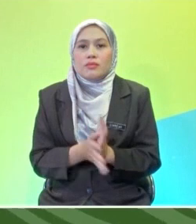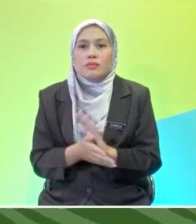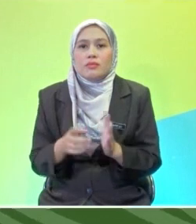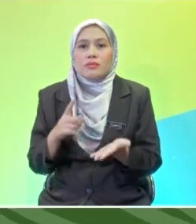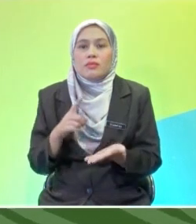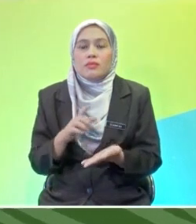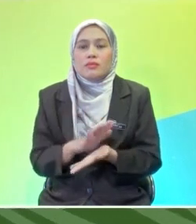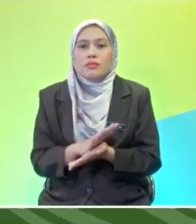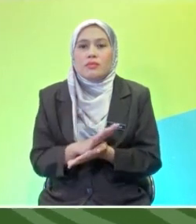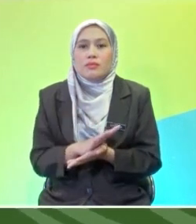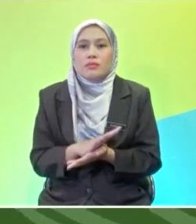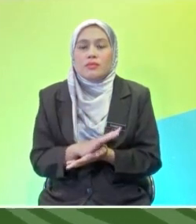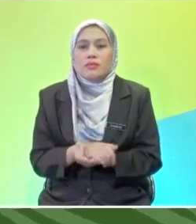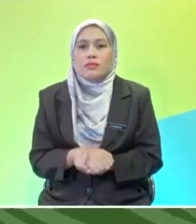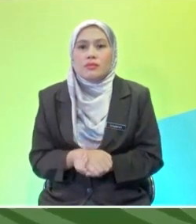Ah, silakan Rasmita.